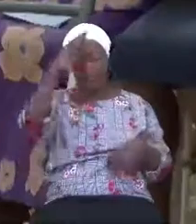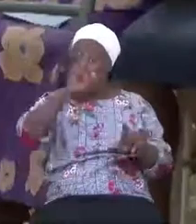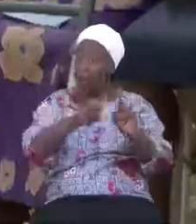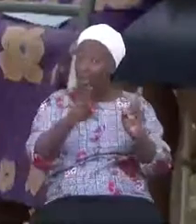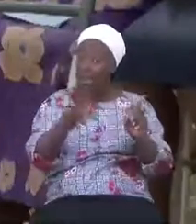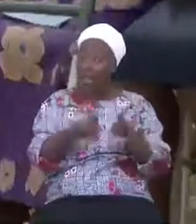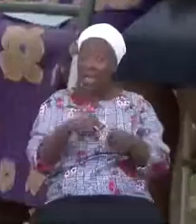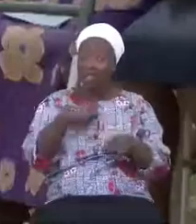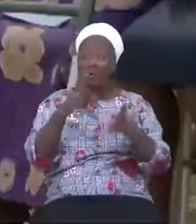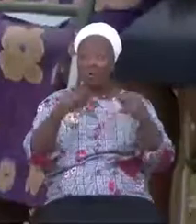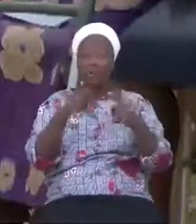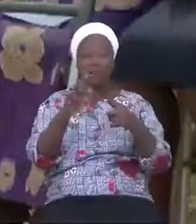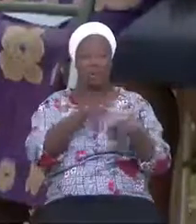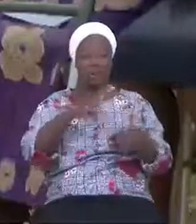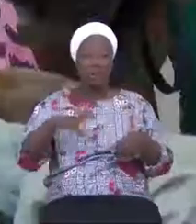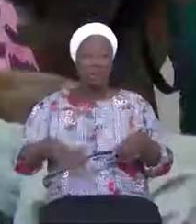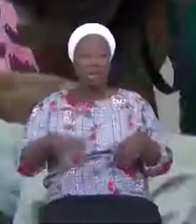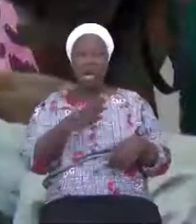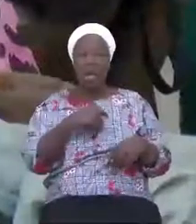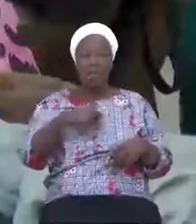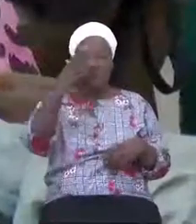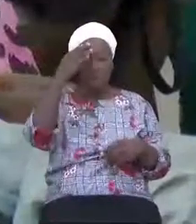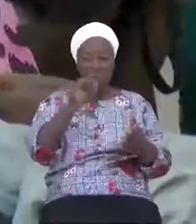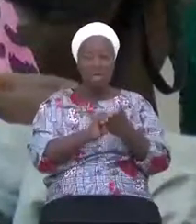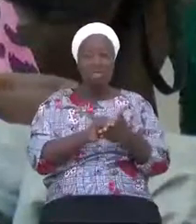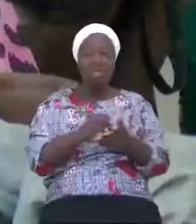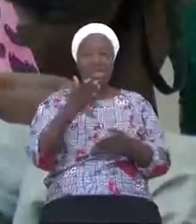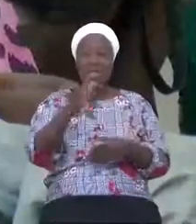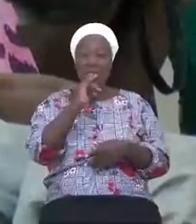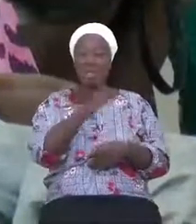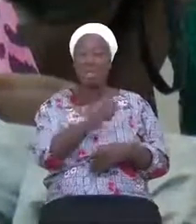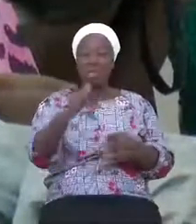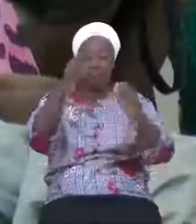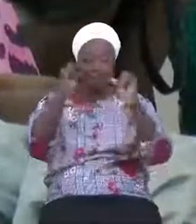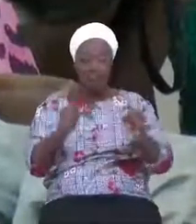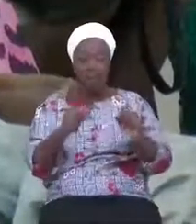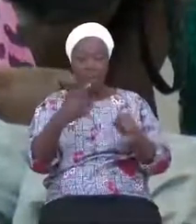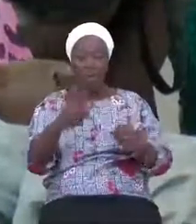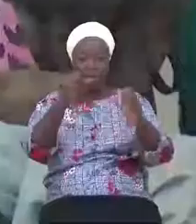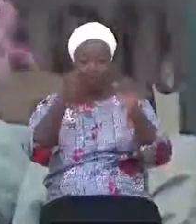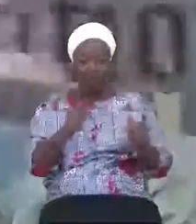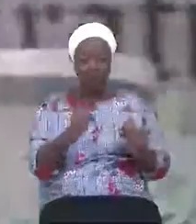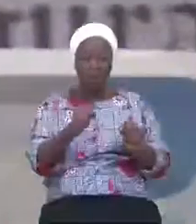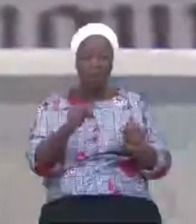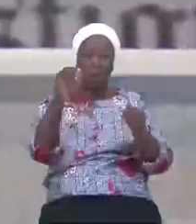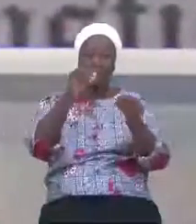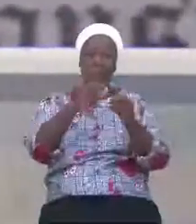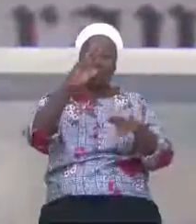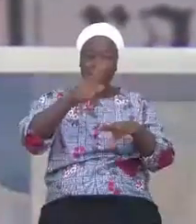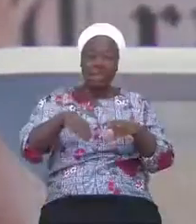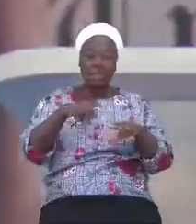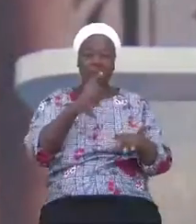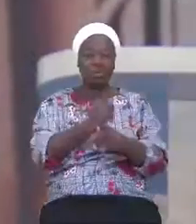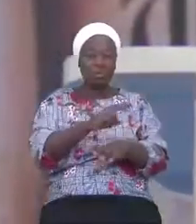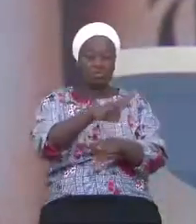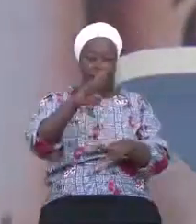nous venons à Christ et nous savons qu'il y a une puissance, la puissance au-delà des